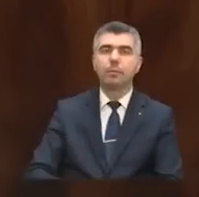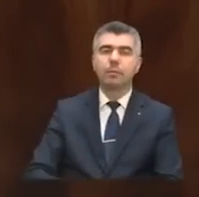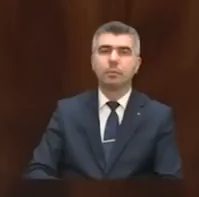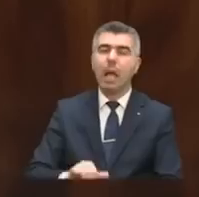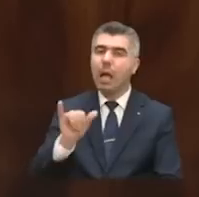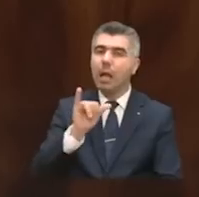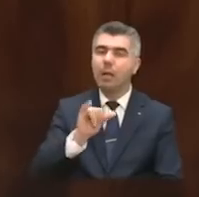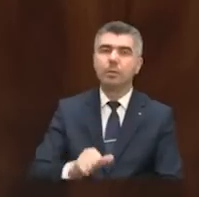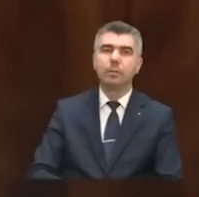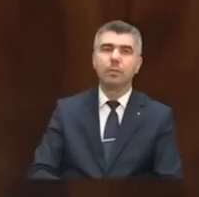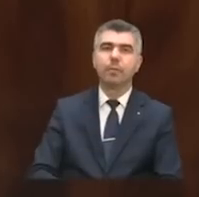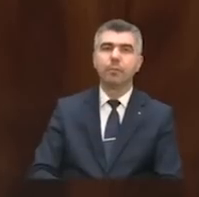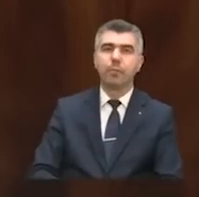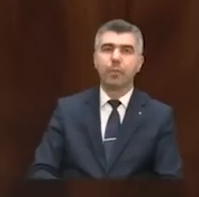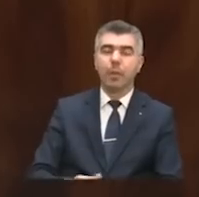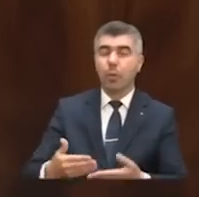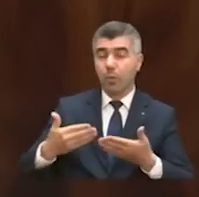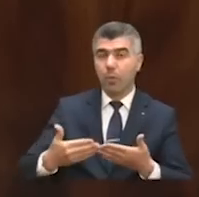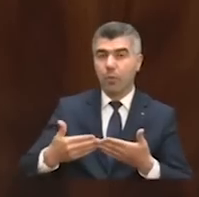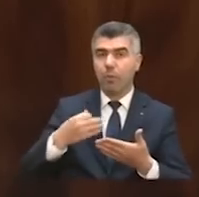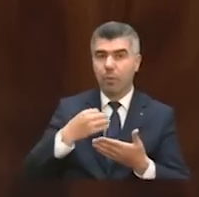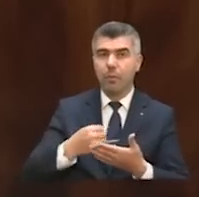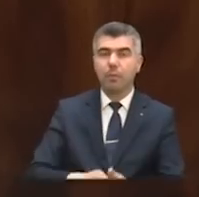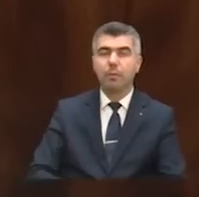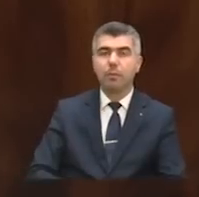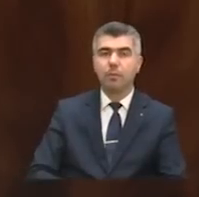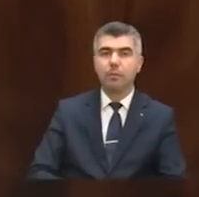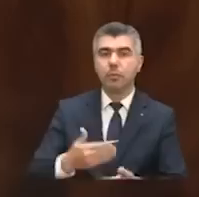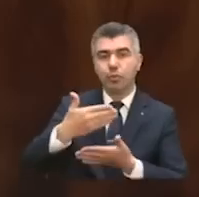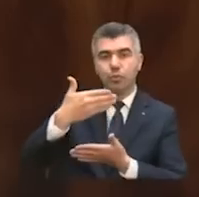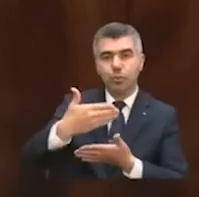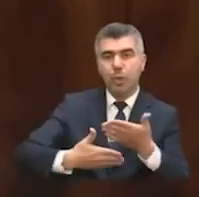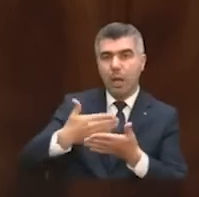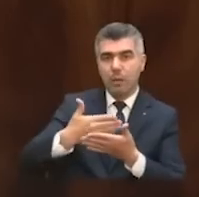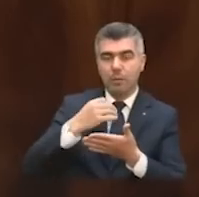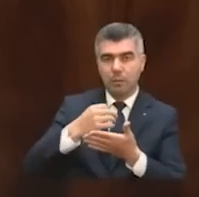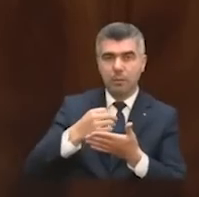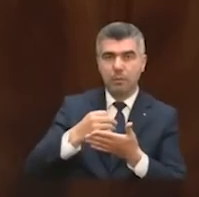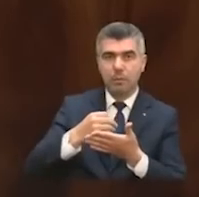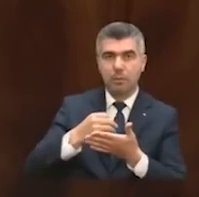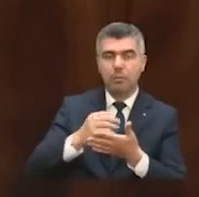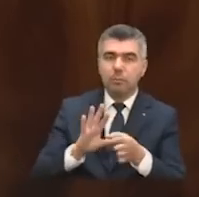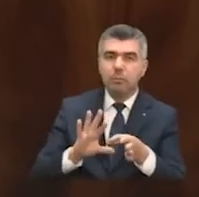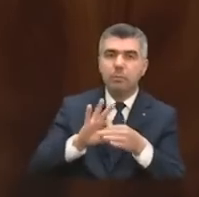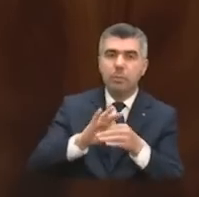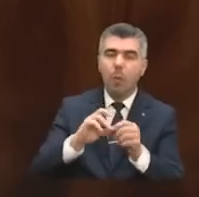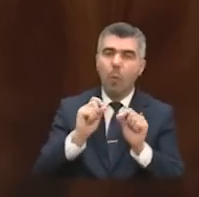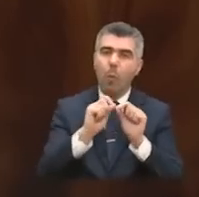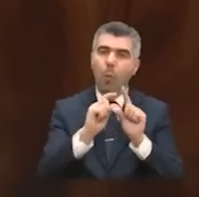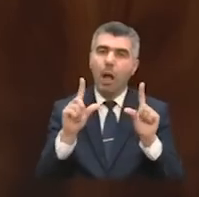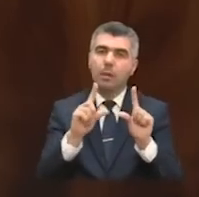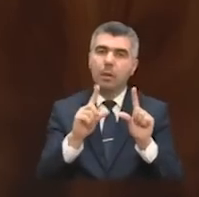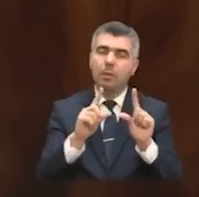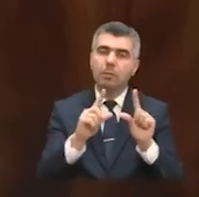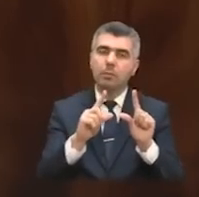تعاقدوا معاهم؟ كنجيو كنقولوا كنجيبوا عقود وفيها اهداف واضحه ومرقمه